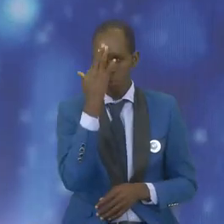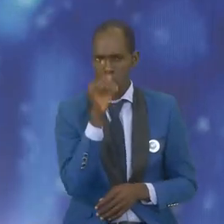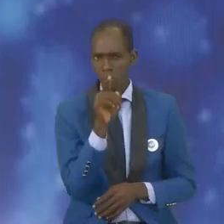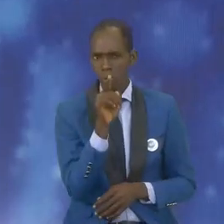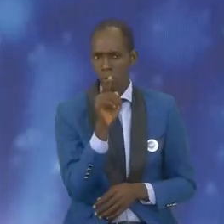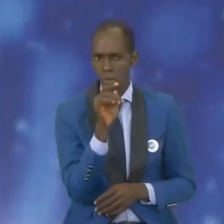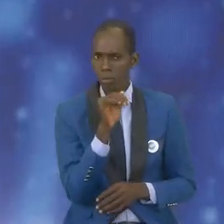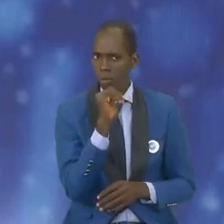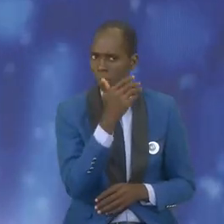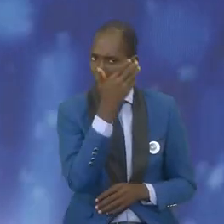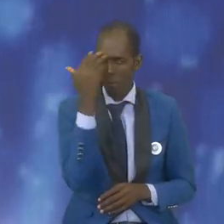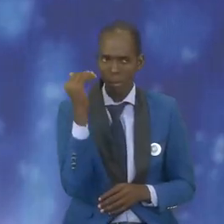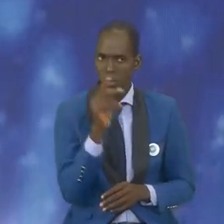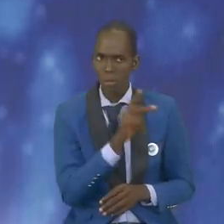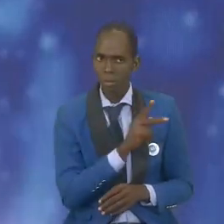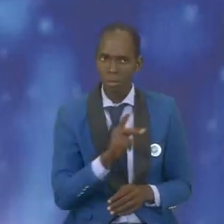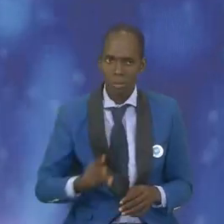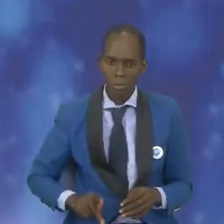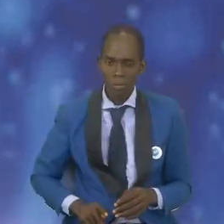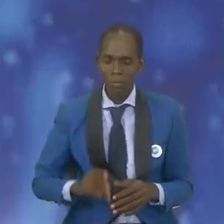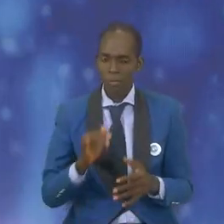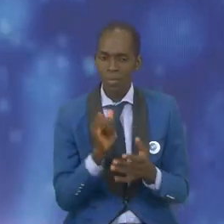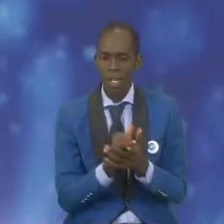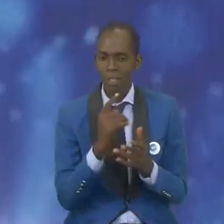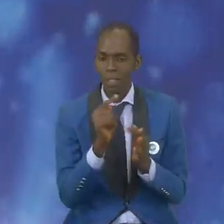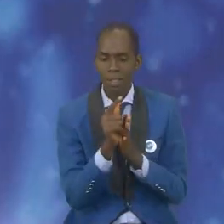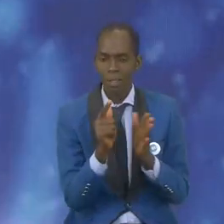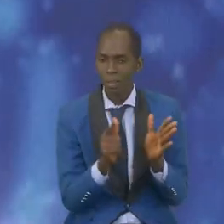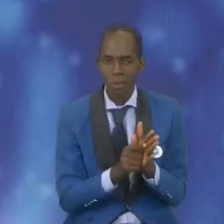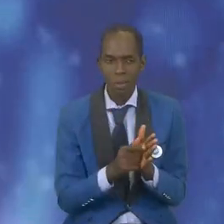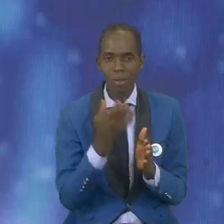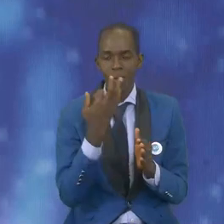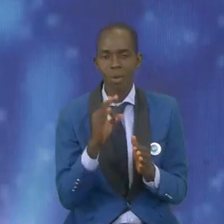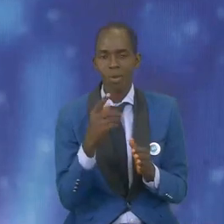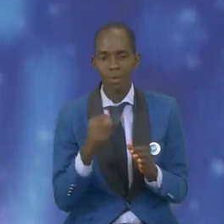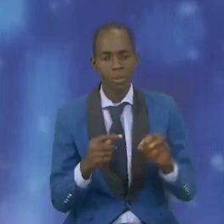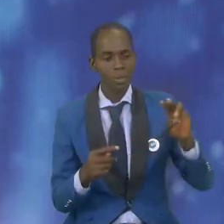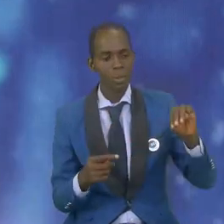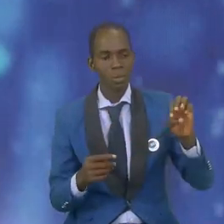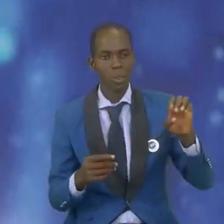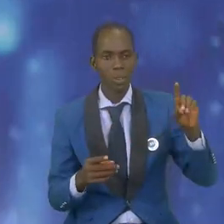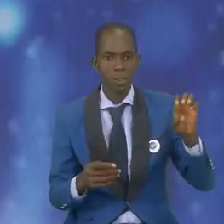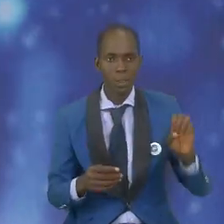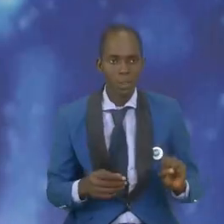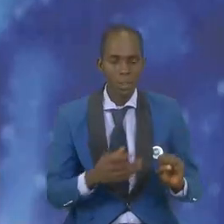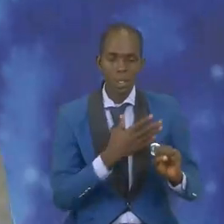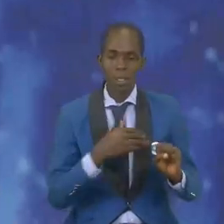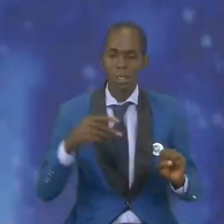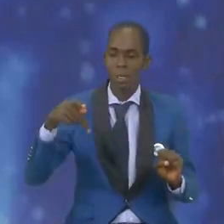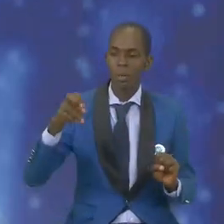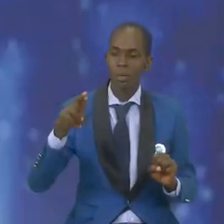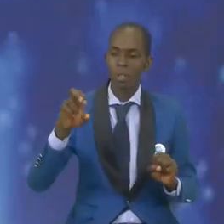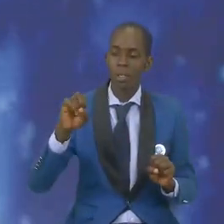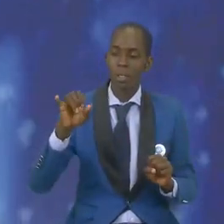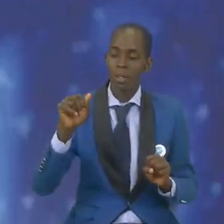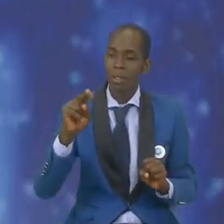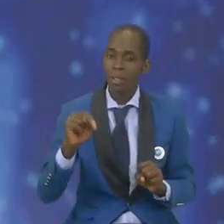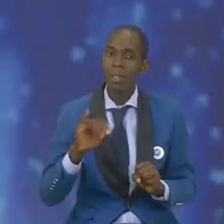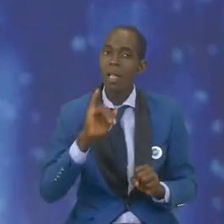lui dirent, « Sache, ô roi, que la loi des Mèdes et